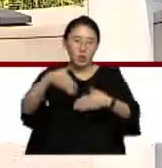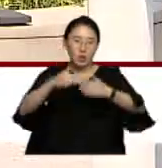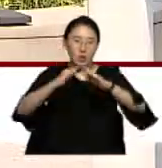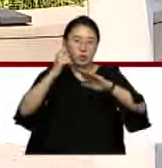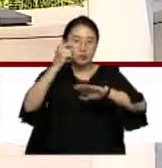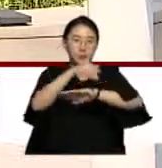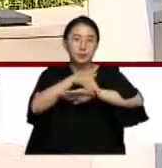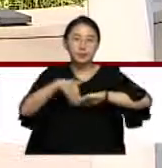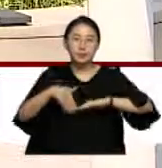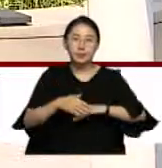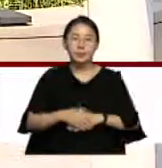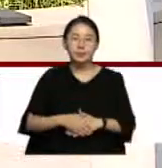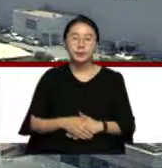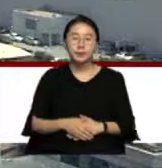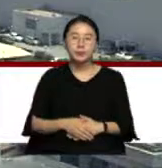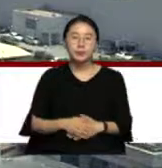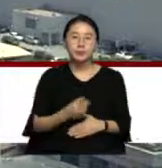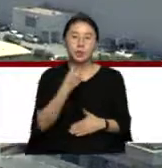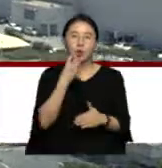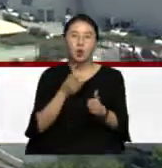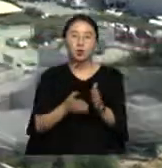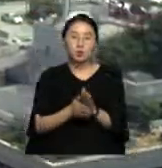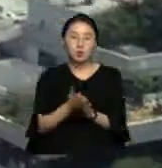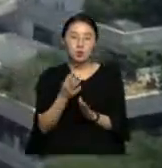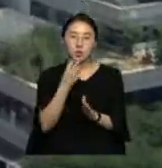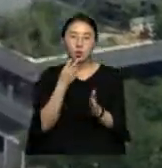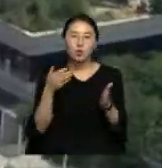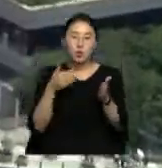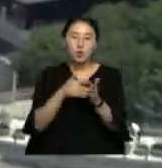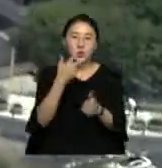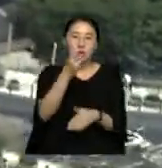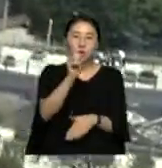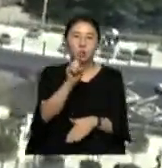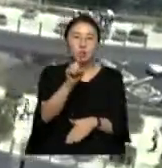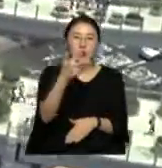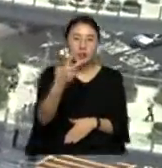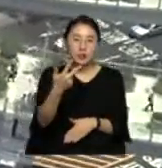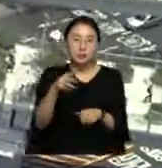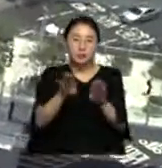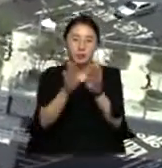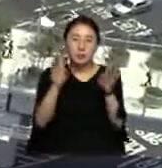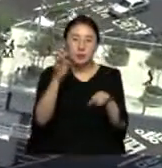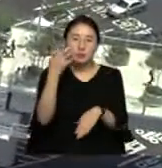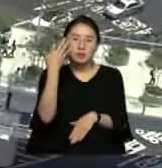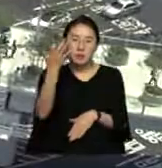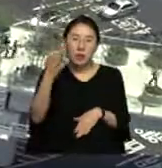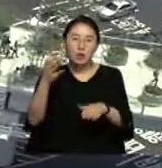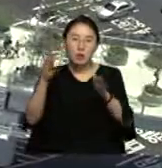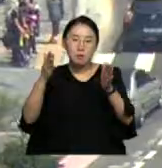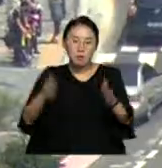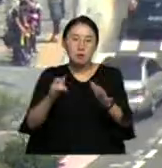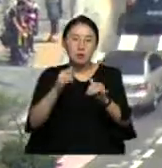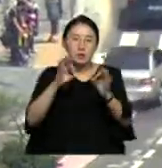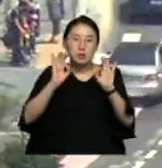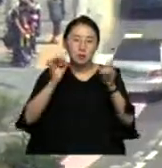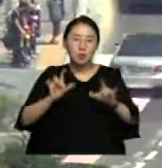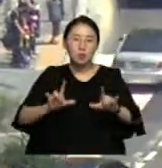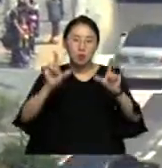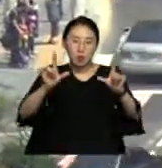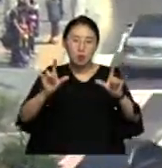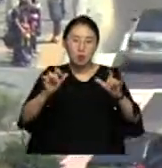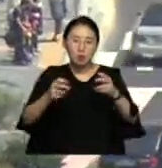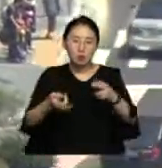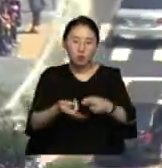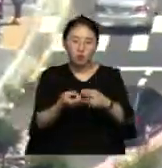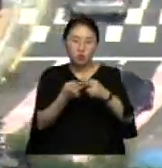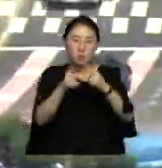밝혔습니다. 한편 서울시는 서울로 7017이 개장 14일 만인 지난 금요일 누적 방문객 100만